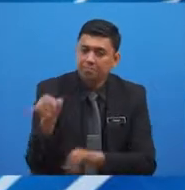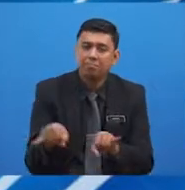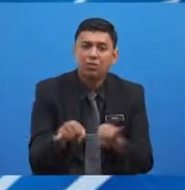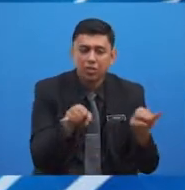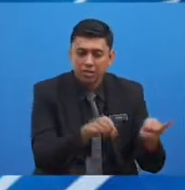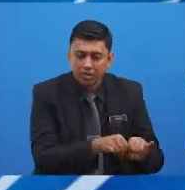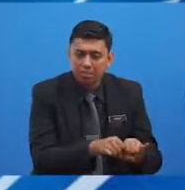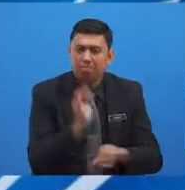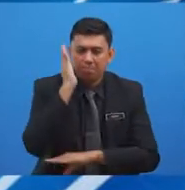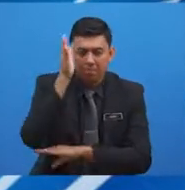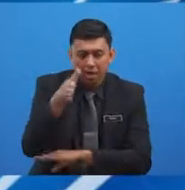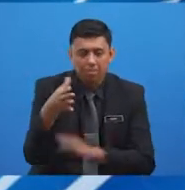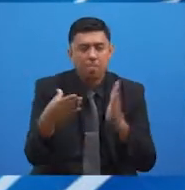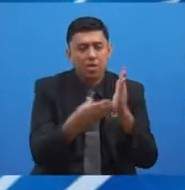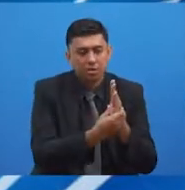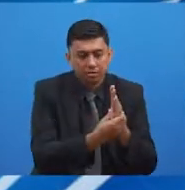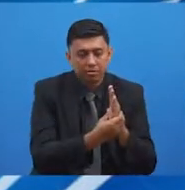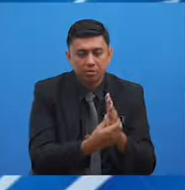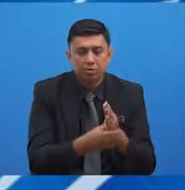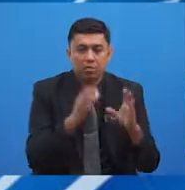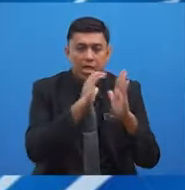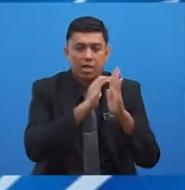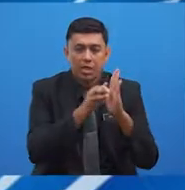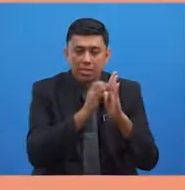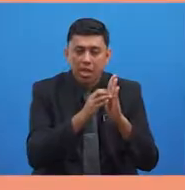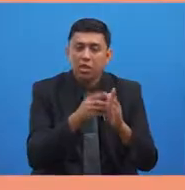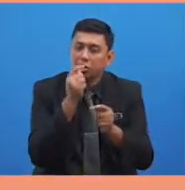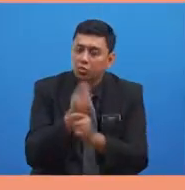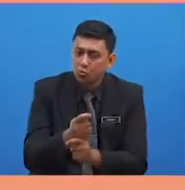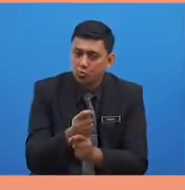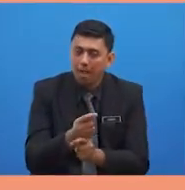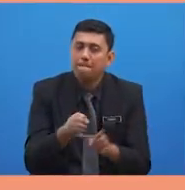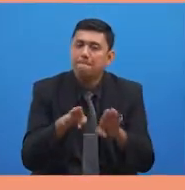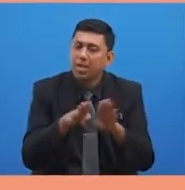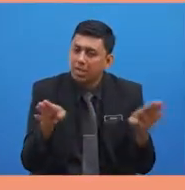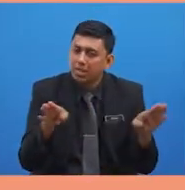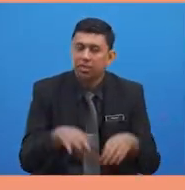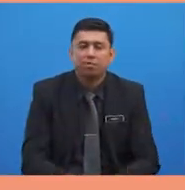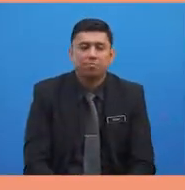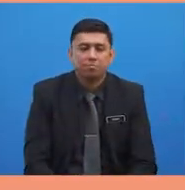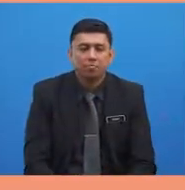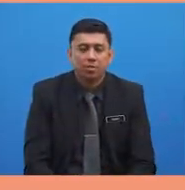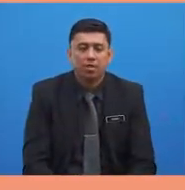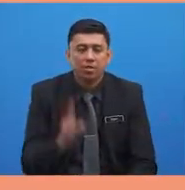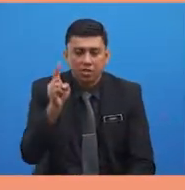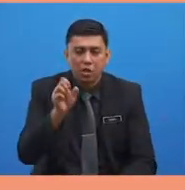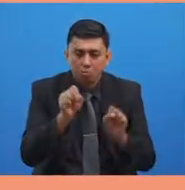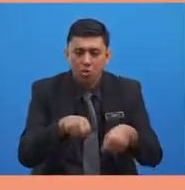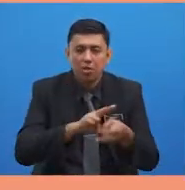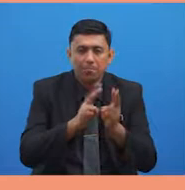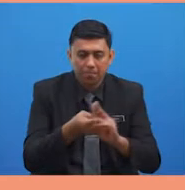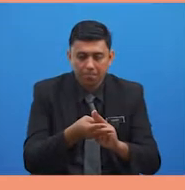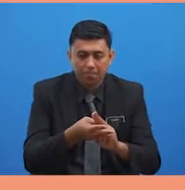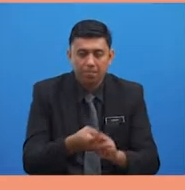juga akan memegang data tertentu. Bezanya, satu pemboleh ubah hanya